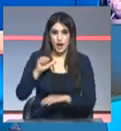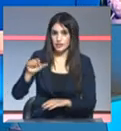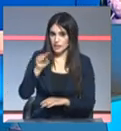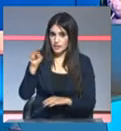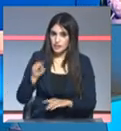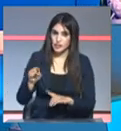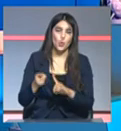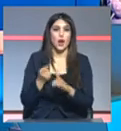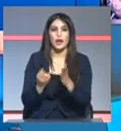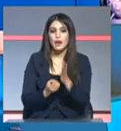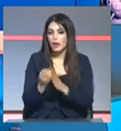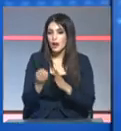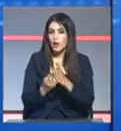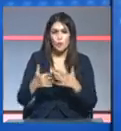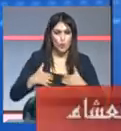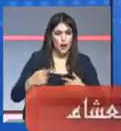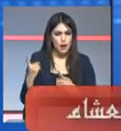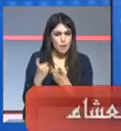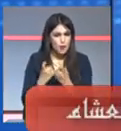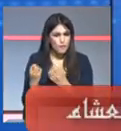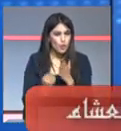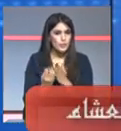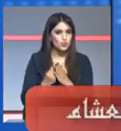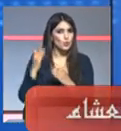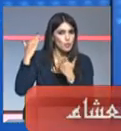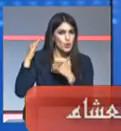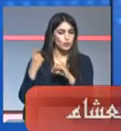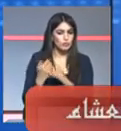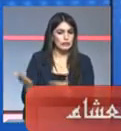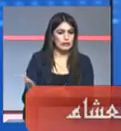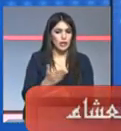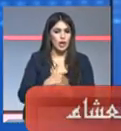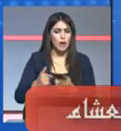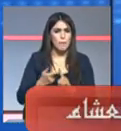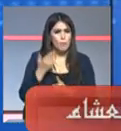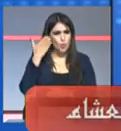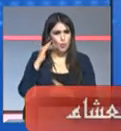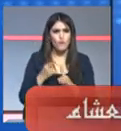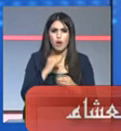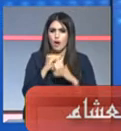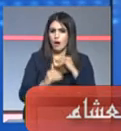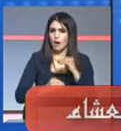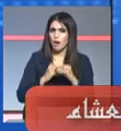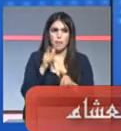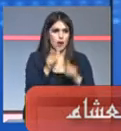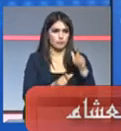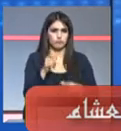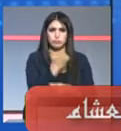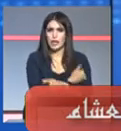والمصريات والتعامل وخاصه لازم نعرف واللي ثم عشرات الملايين في العالم الناس